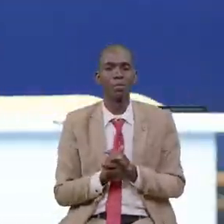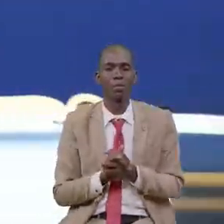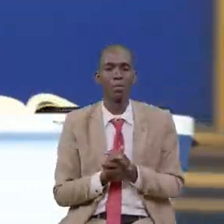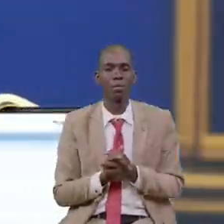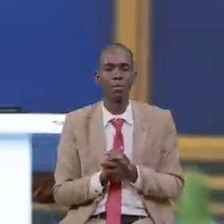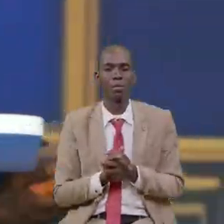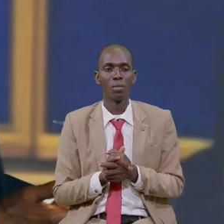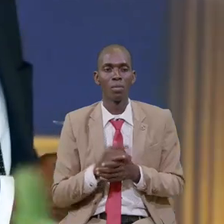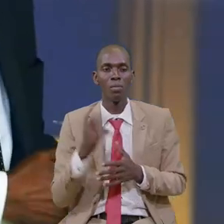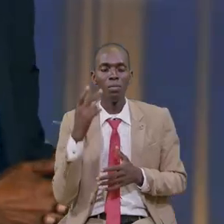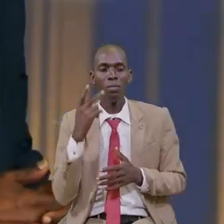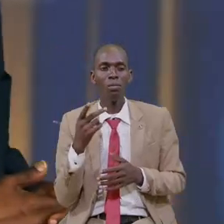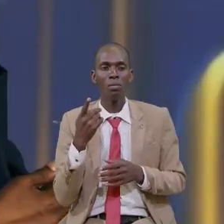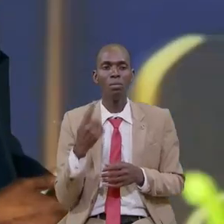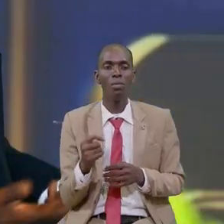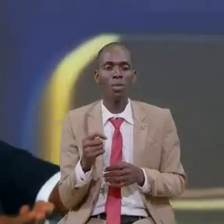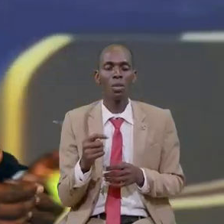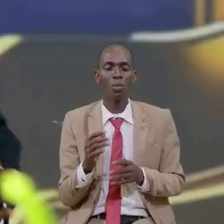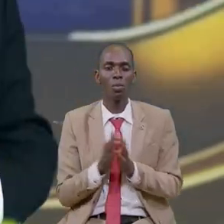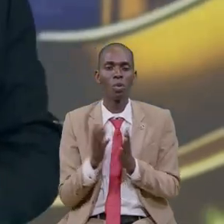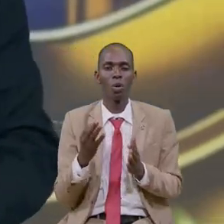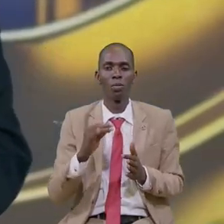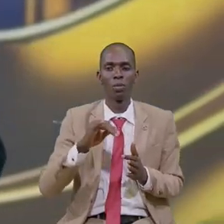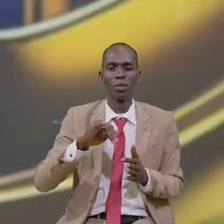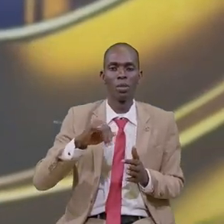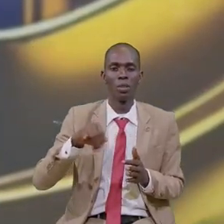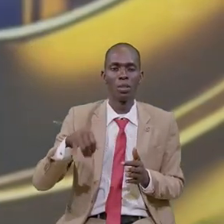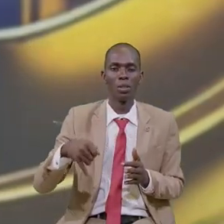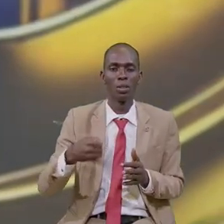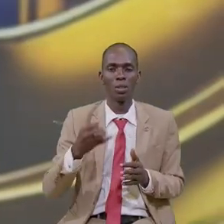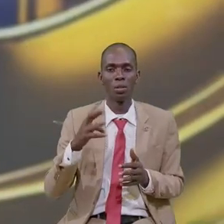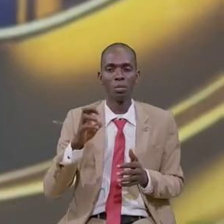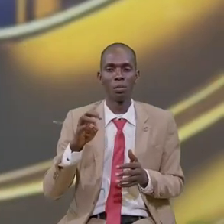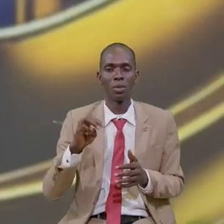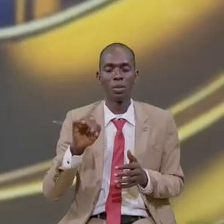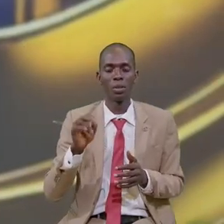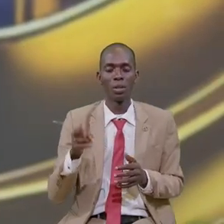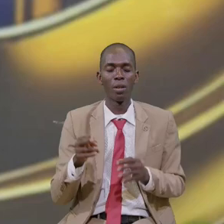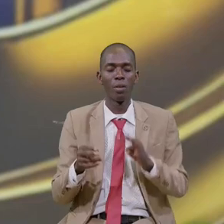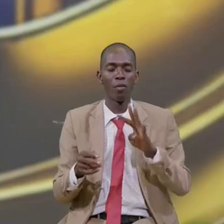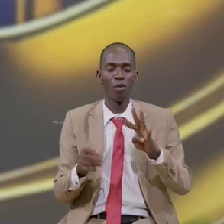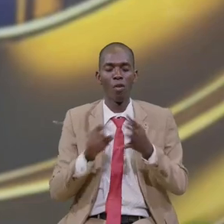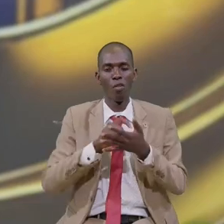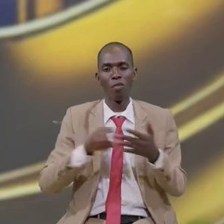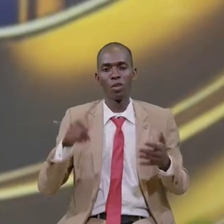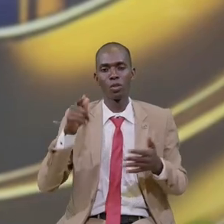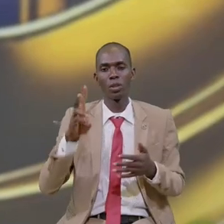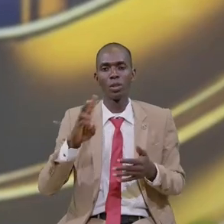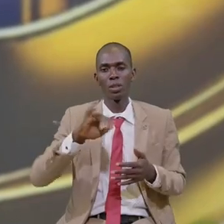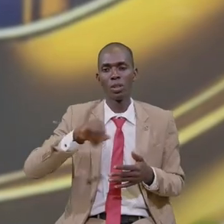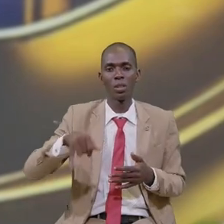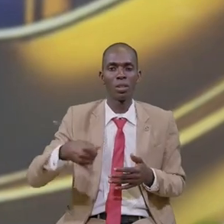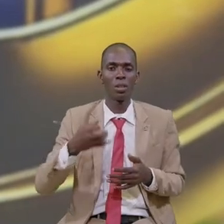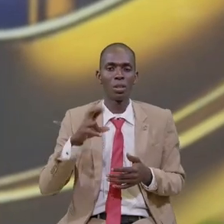Regardez Zacharie au chapitre 4. Je vous lis ici le verset 6, Zacharie,